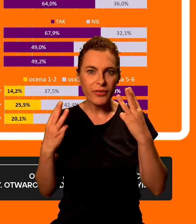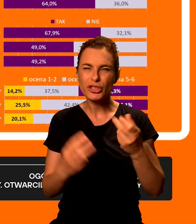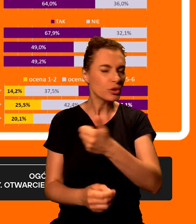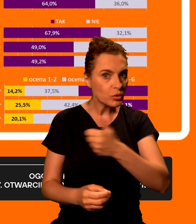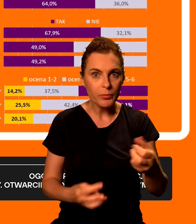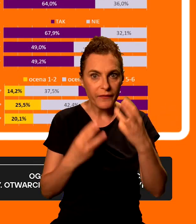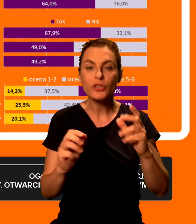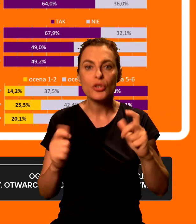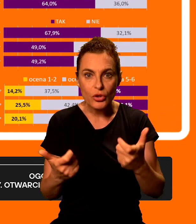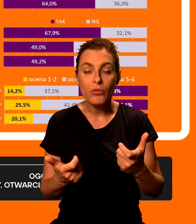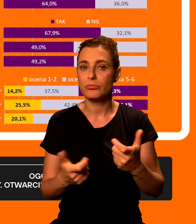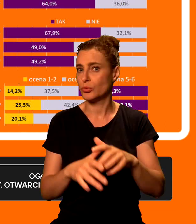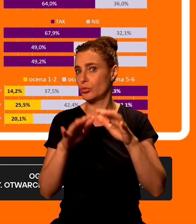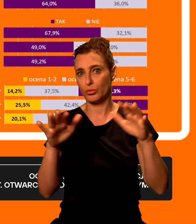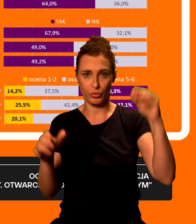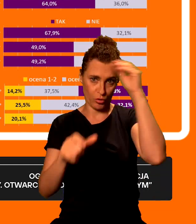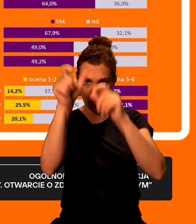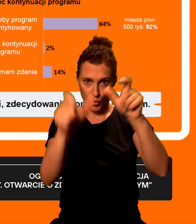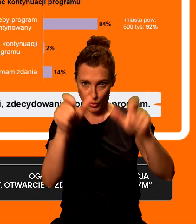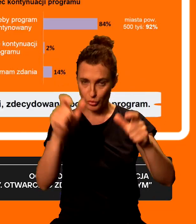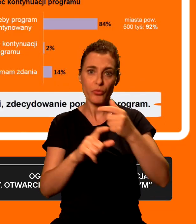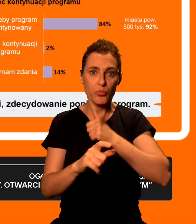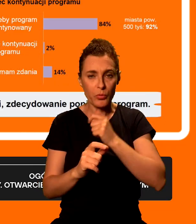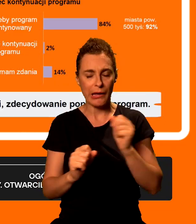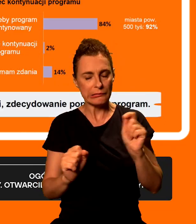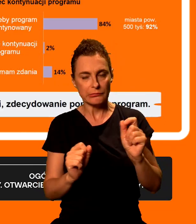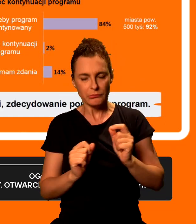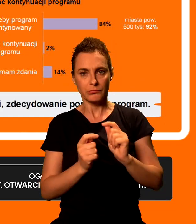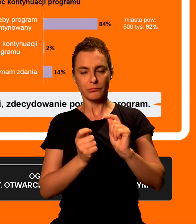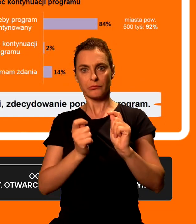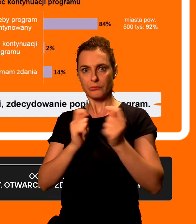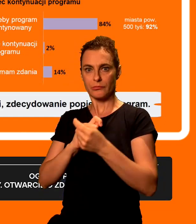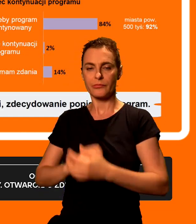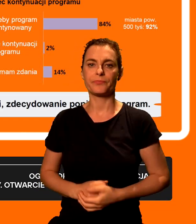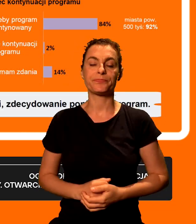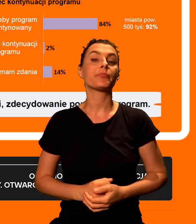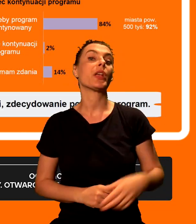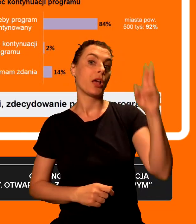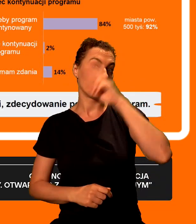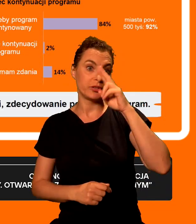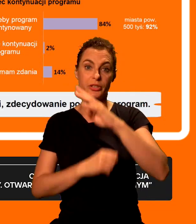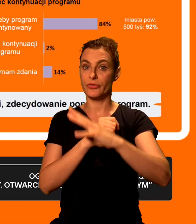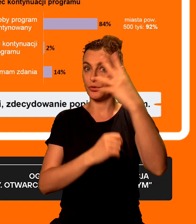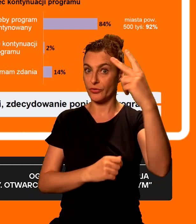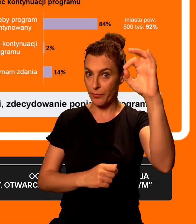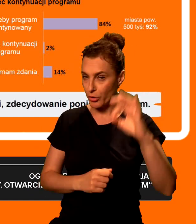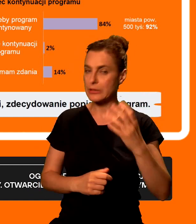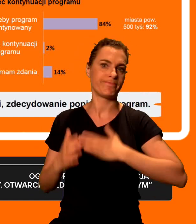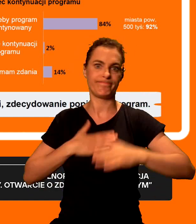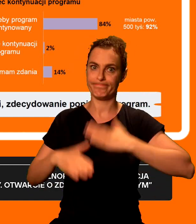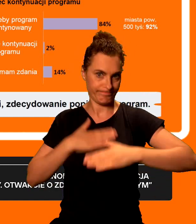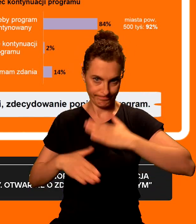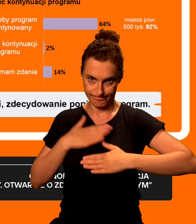jest to, jak dużo tych uczniów udało się jakoś uruchomić. Rodzice. 92% się cieszy, że program był